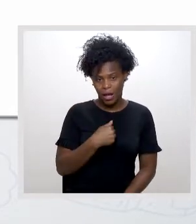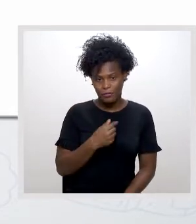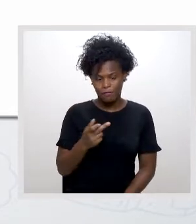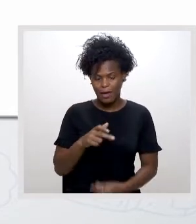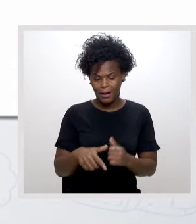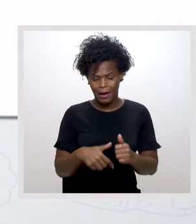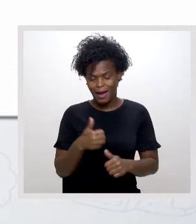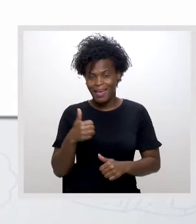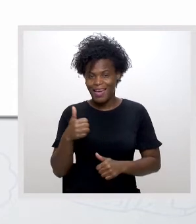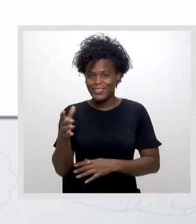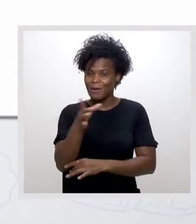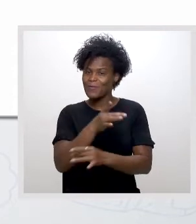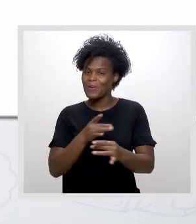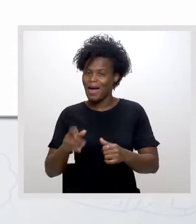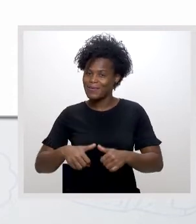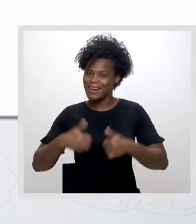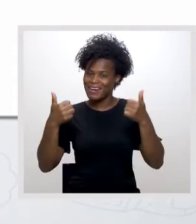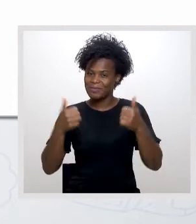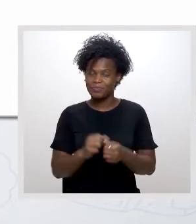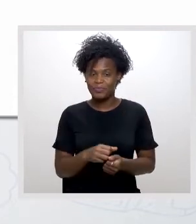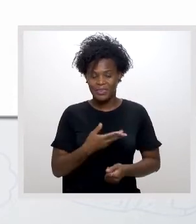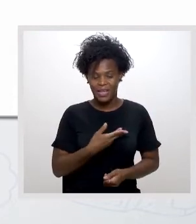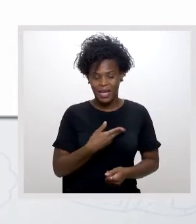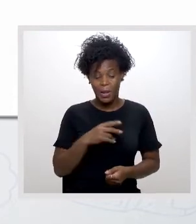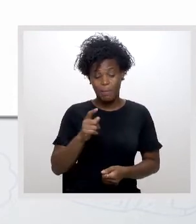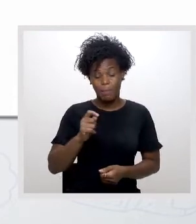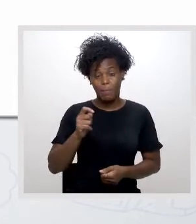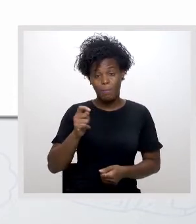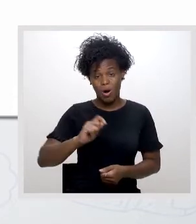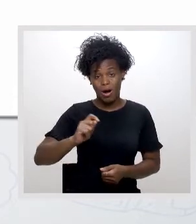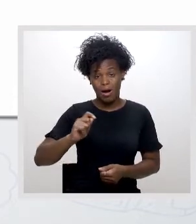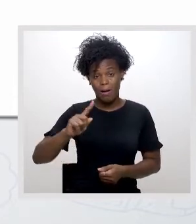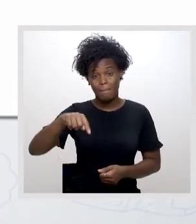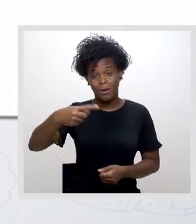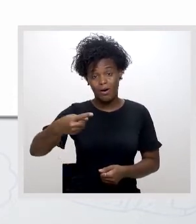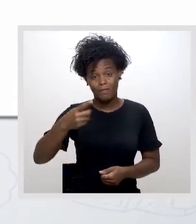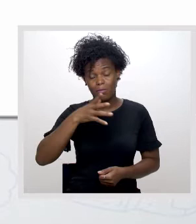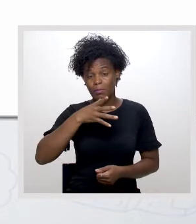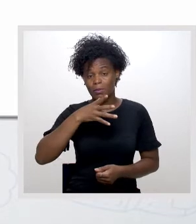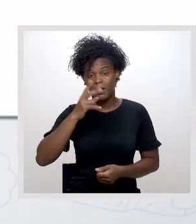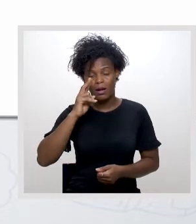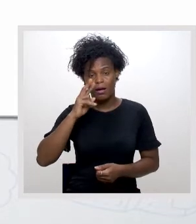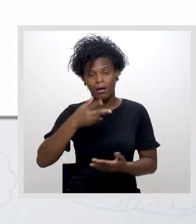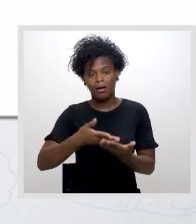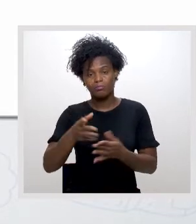de gagner le championnat. D. Le mois prochain, je vais me présenter à un